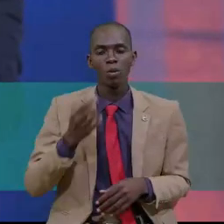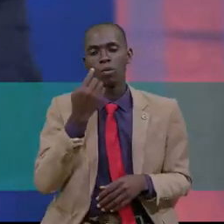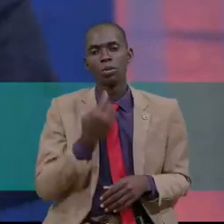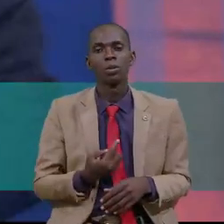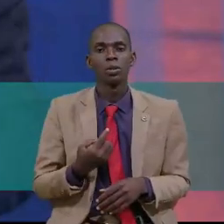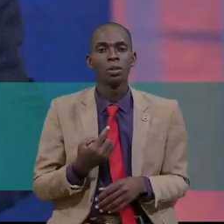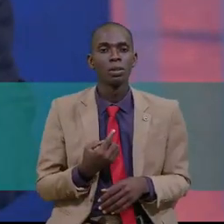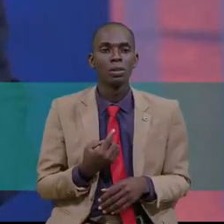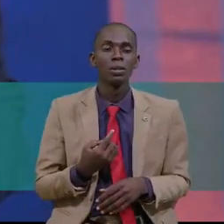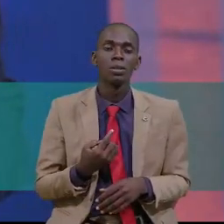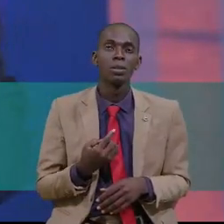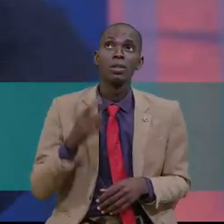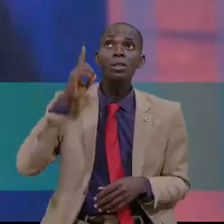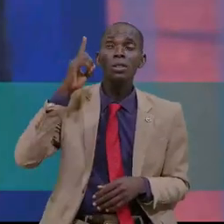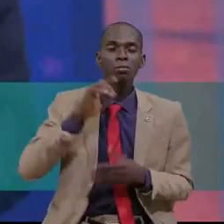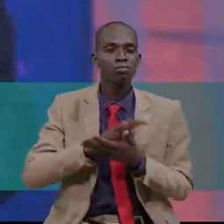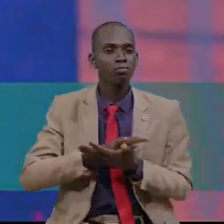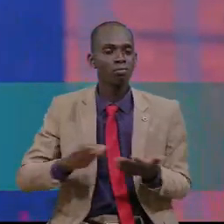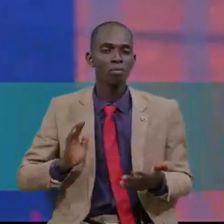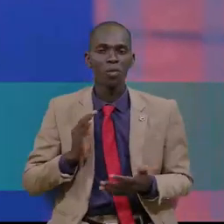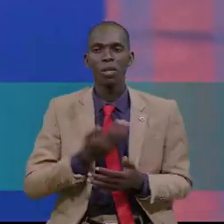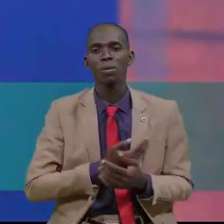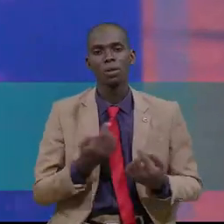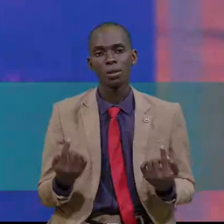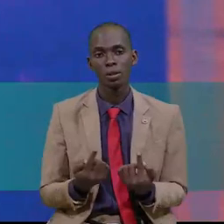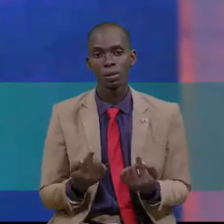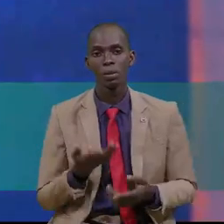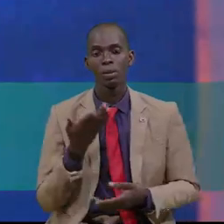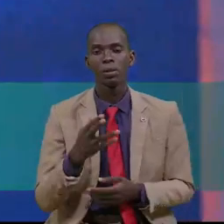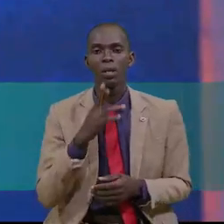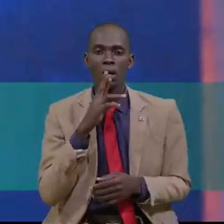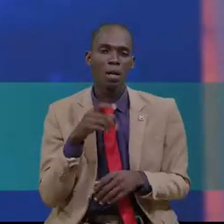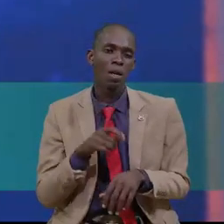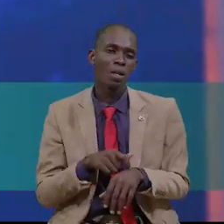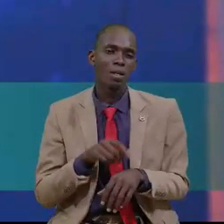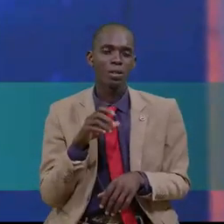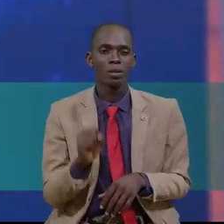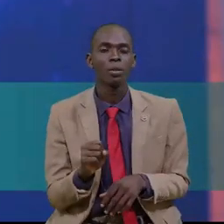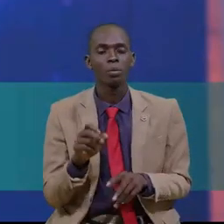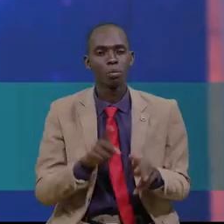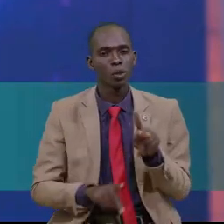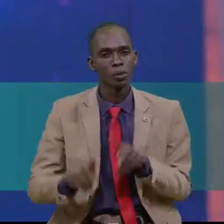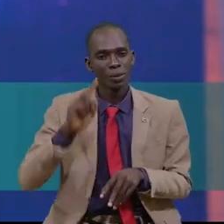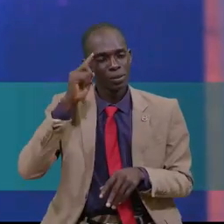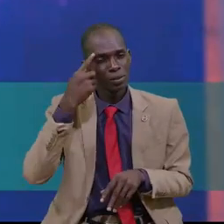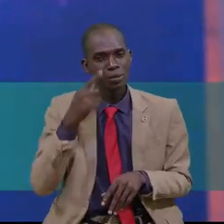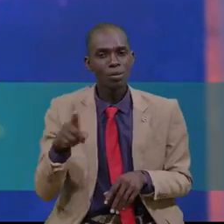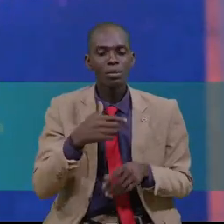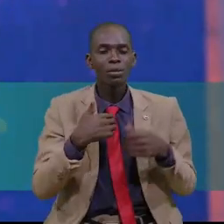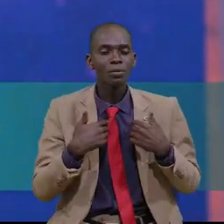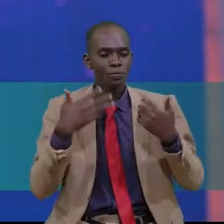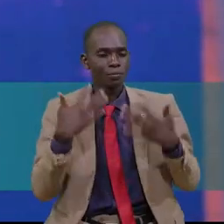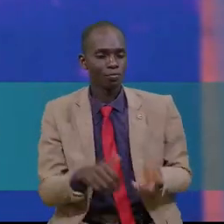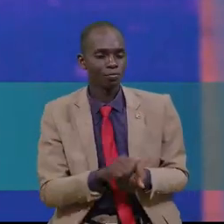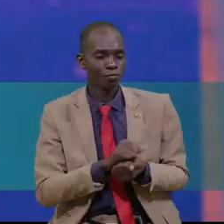Christ seul, il a fait la purification de nos péchés. Parfois, quand les gens pensent